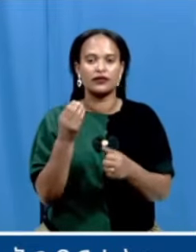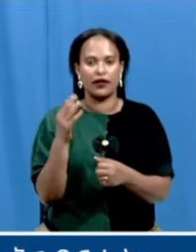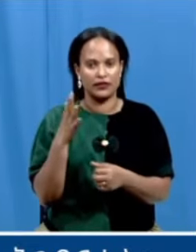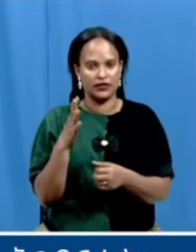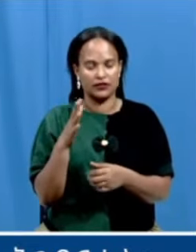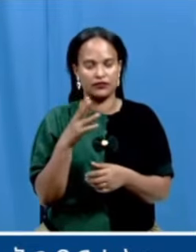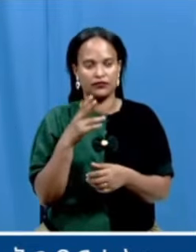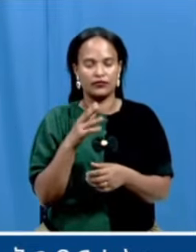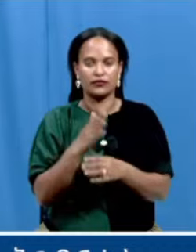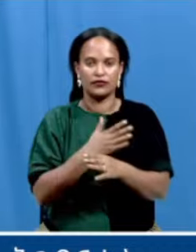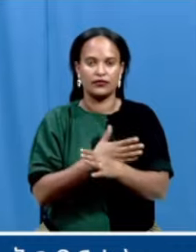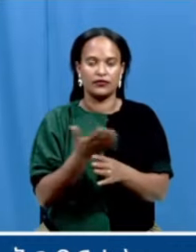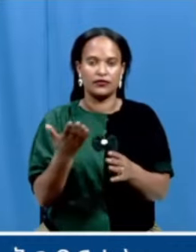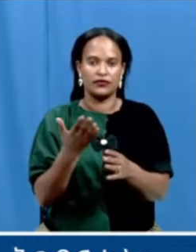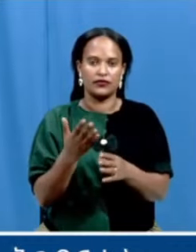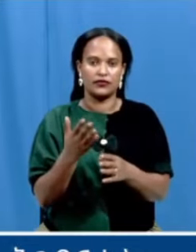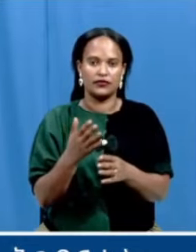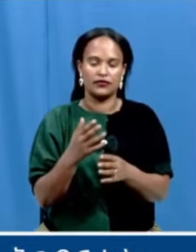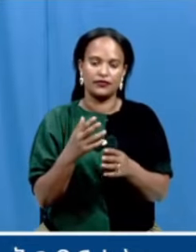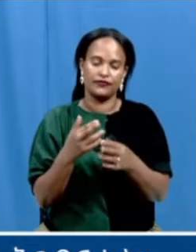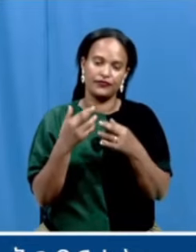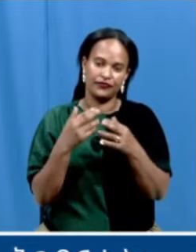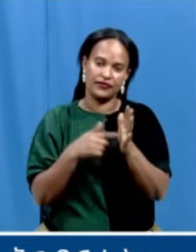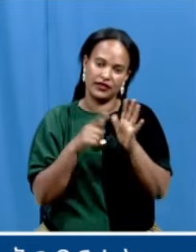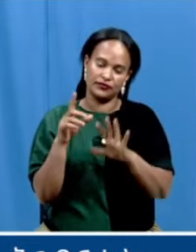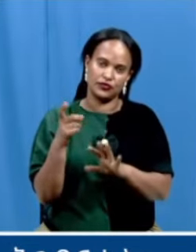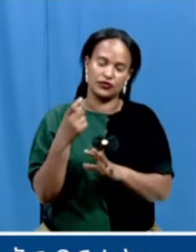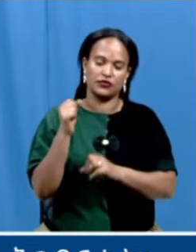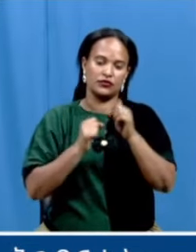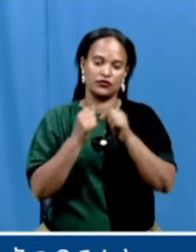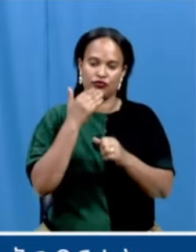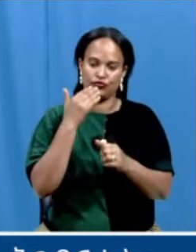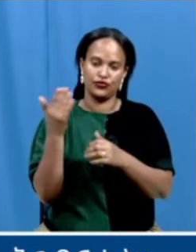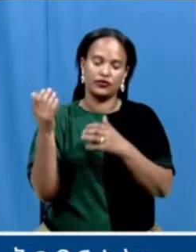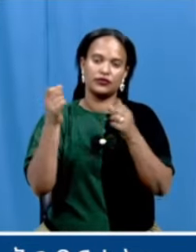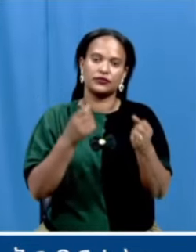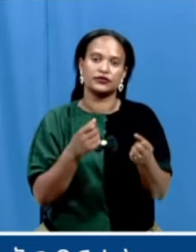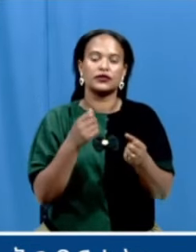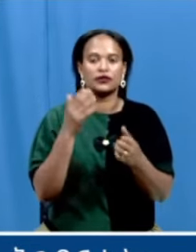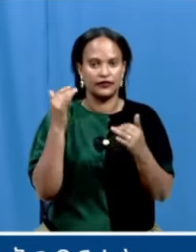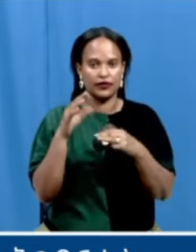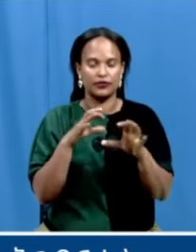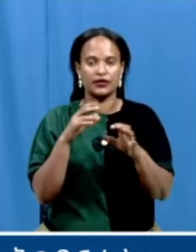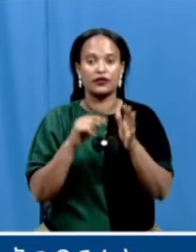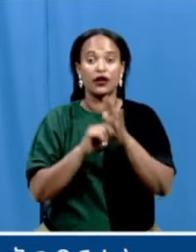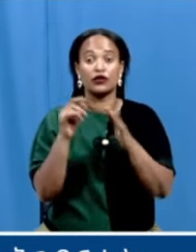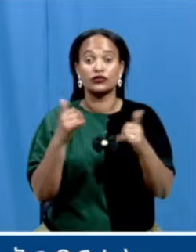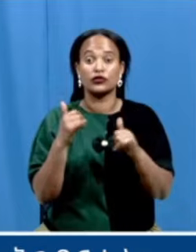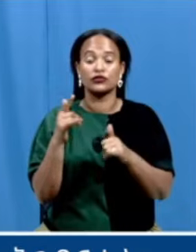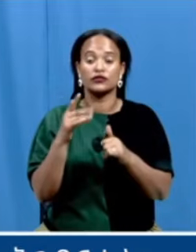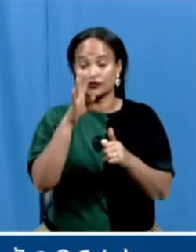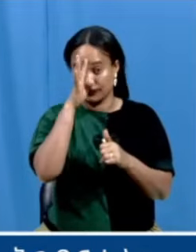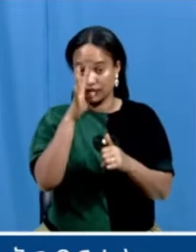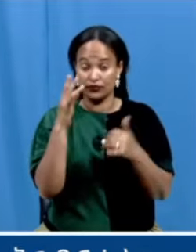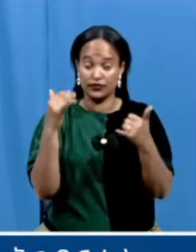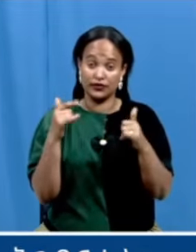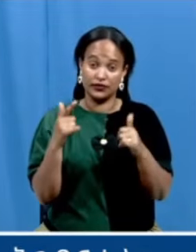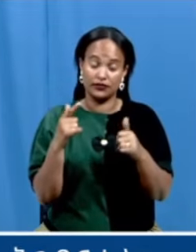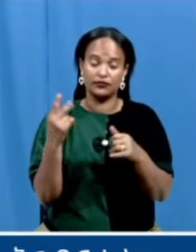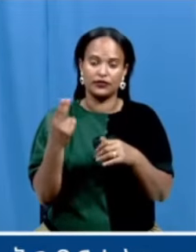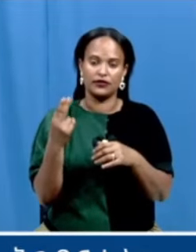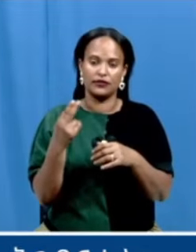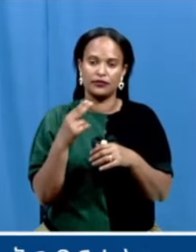ከምኡ ዓይነት ዝተስተኻኸለ ነገር ኣስተኻኺሎም ሲፋ ብዝኾነ ፅቡቅ ተናሓናሓይ ጋንታ ሒዝና ክንመፅ ኢልና ተስፋ ይገብር ማለት እዩ ተጋሩ ተፃወቲ ነቲ ዝፍጠረሎም ዕድላት